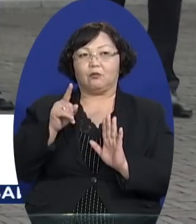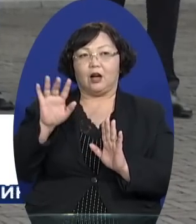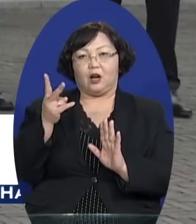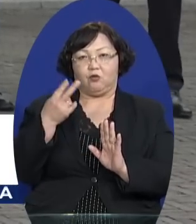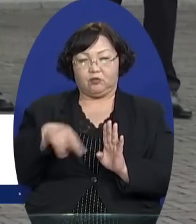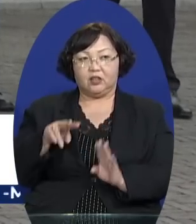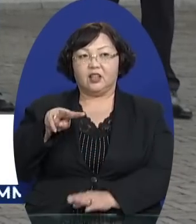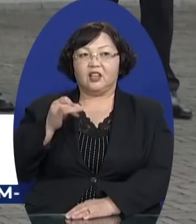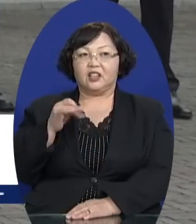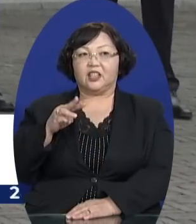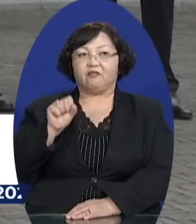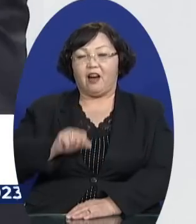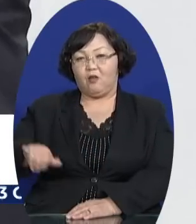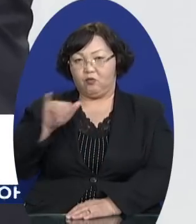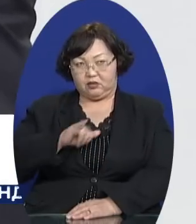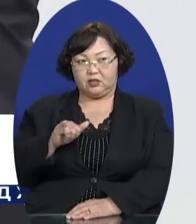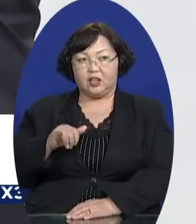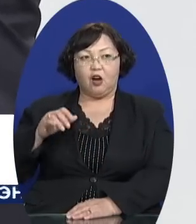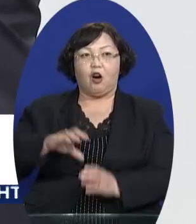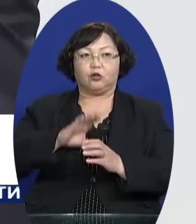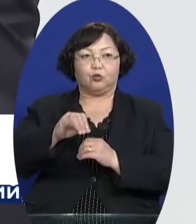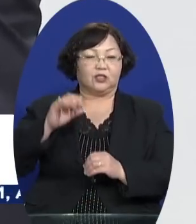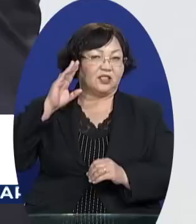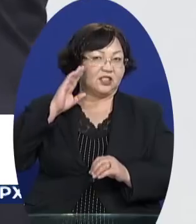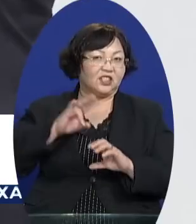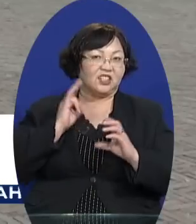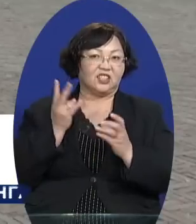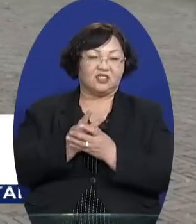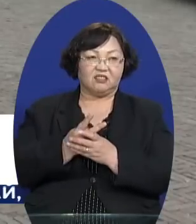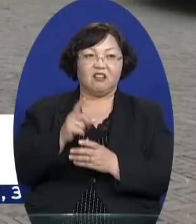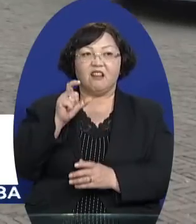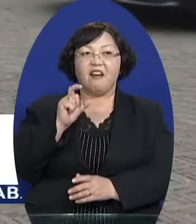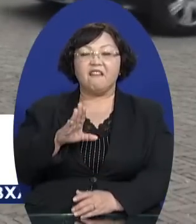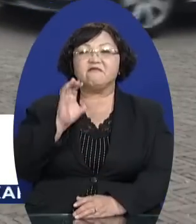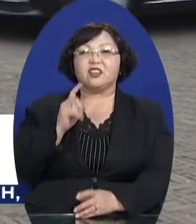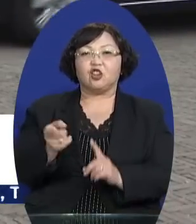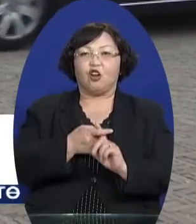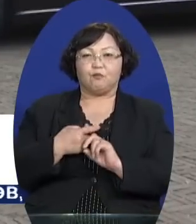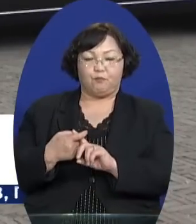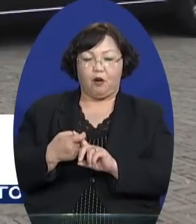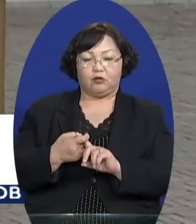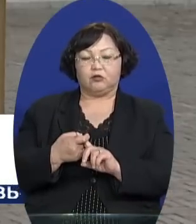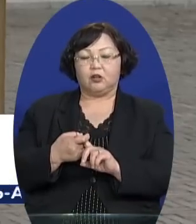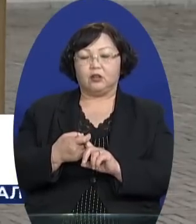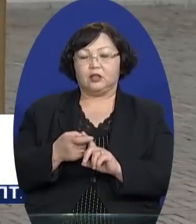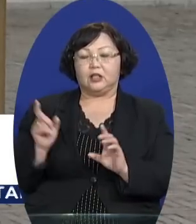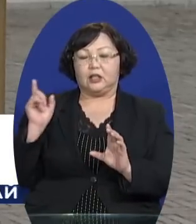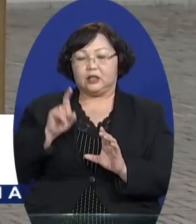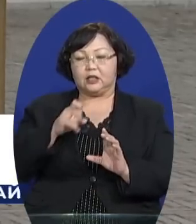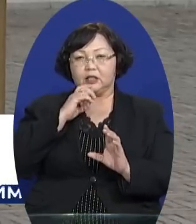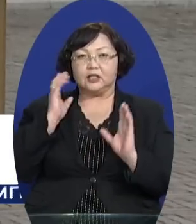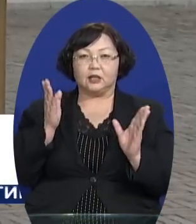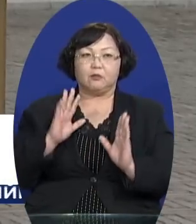Вильнюст чуулах НАТО-гийн дээд хэмжээний уулзалтаар хэлэлцэх асуудлын тоонд оруулна гэж найдаж байгаа илэрхийлсэн байна. Энэ бол